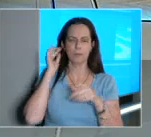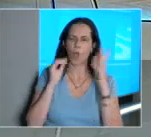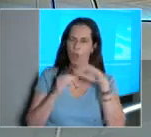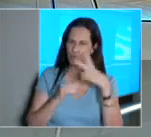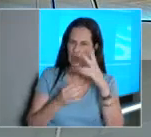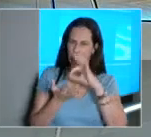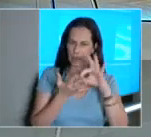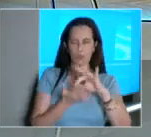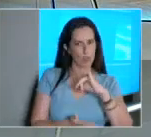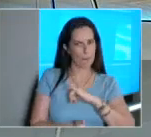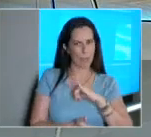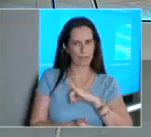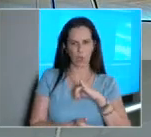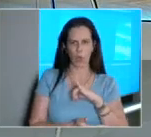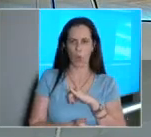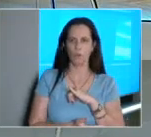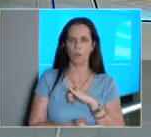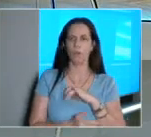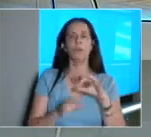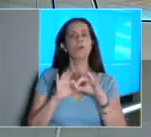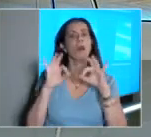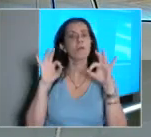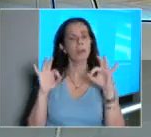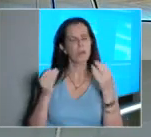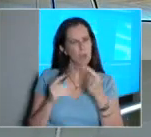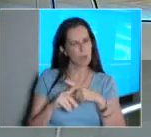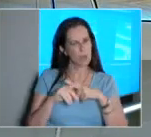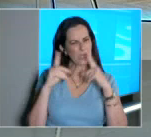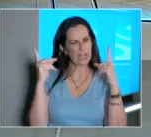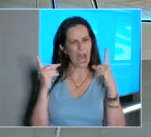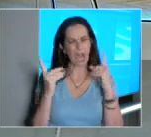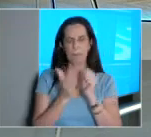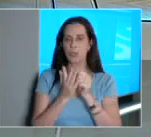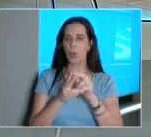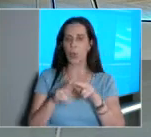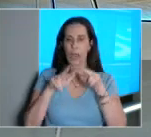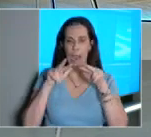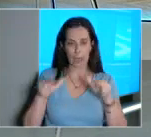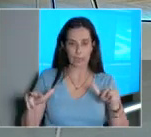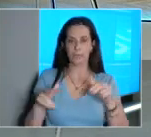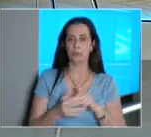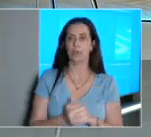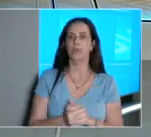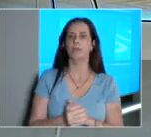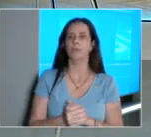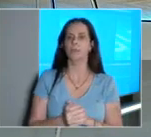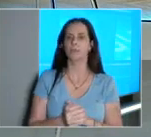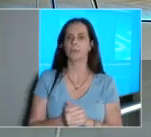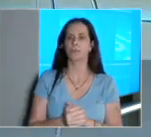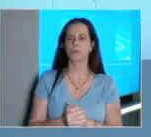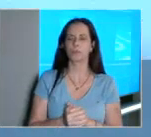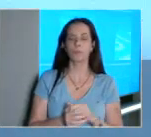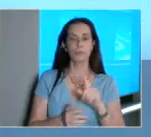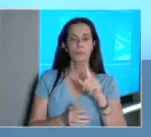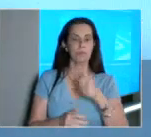מעניינות שמצאנו היום בעיתונים. נתחיל עם הכותרת המוזרה הזאת, בעיתון הארץ, ג'קי חורי מביא אותה. ראש,